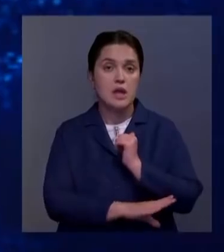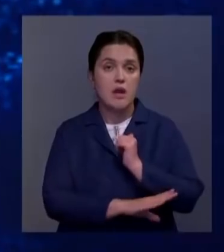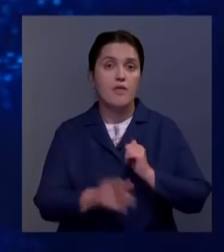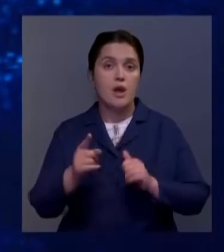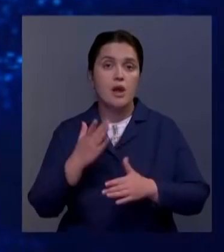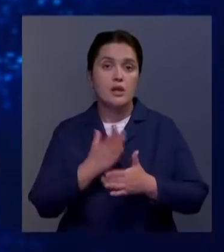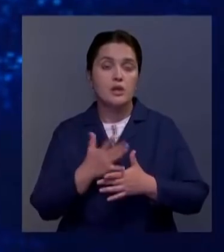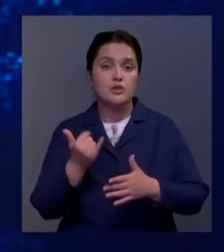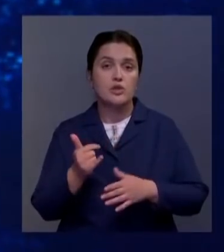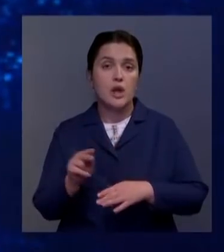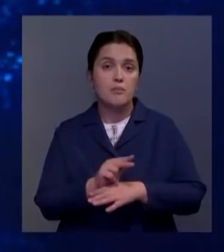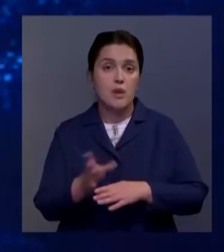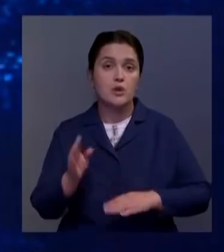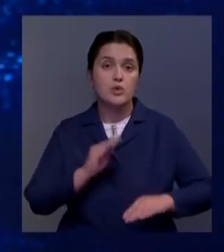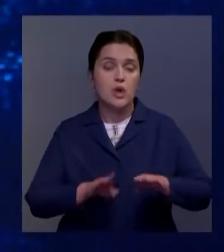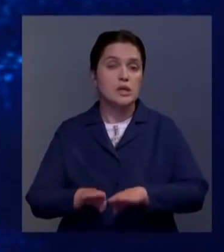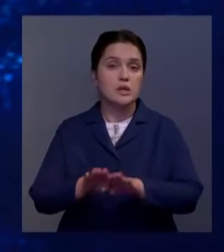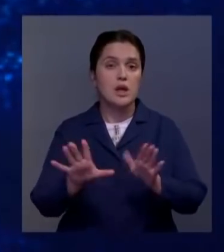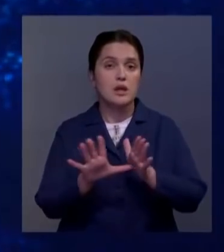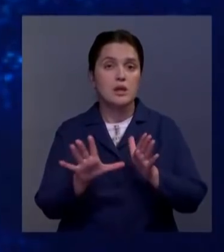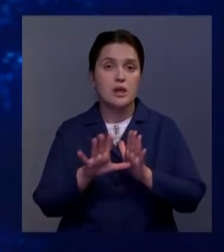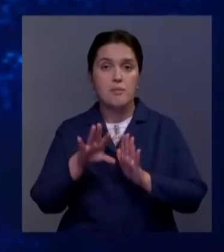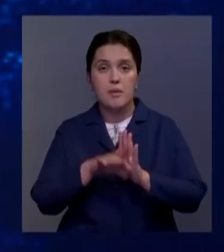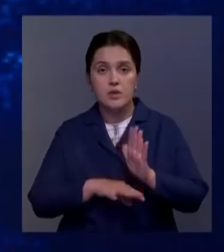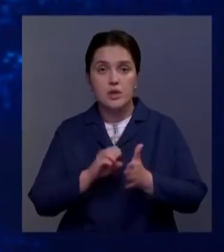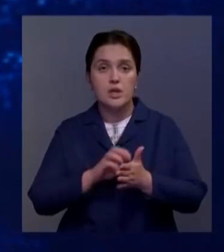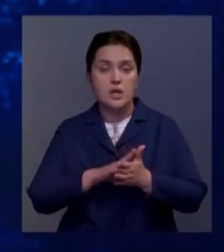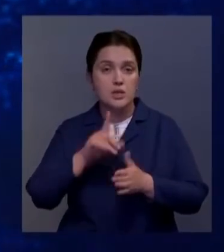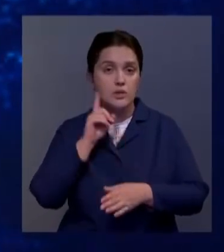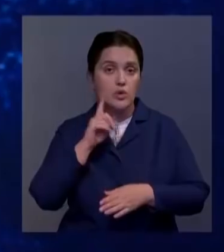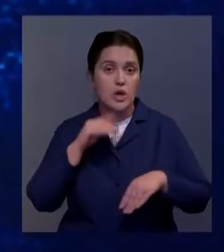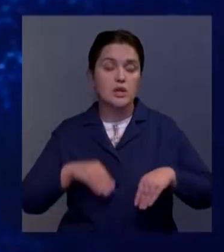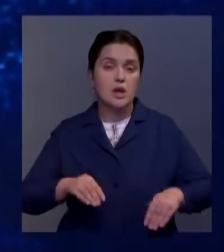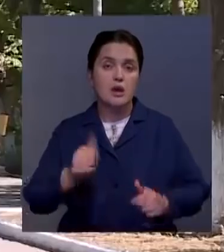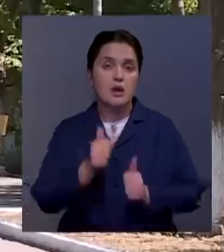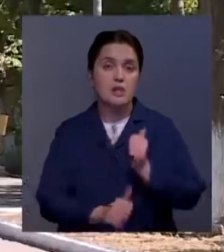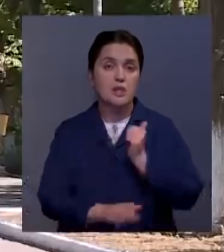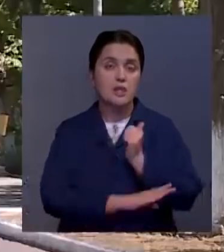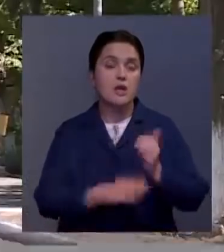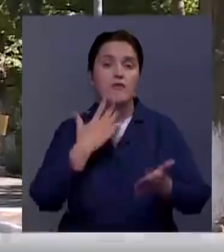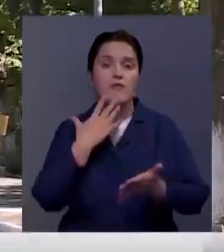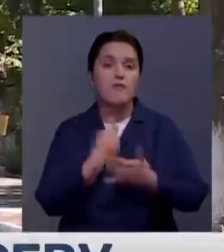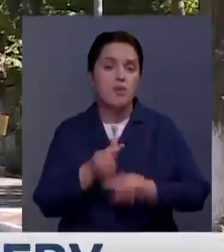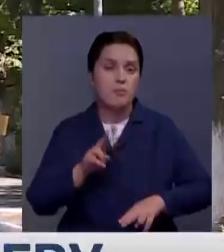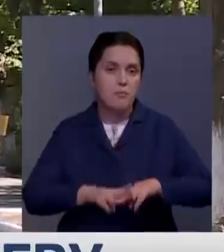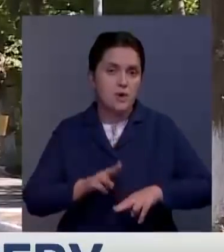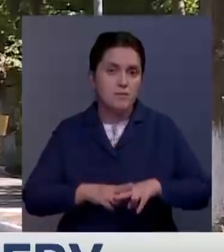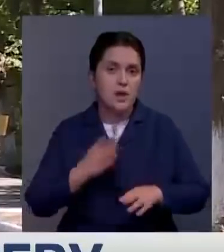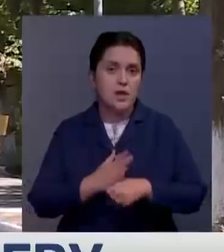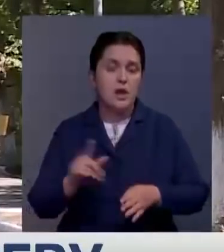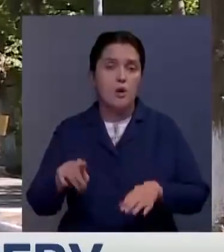провели инвентаризацию и создали единую электронную базу данных зеленых насаждений. Теперь у каждого дерева есть свой паспорт, в котором указано